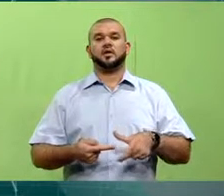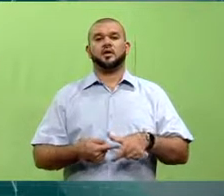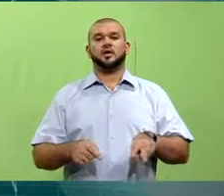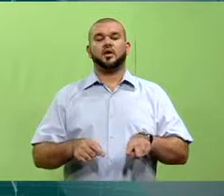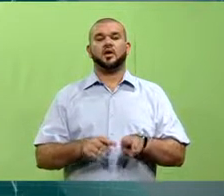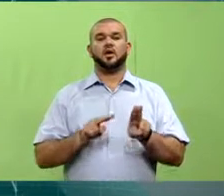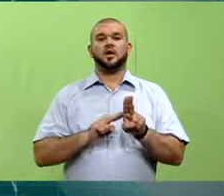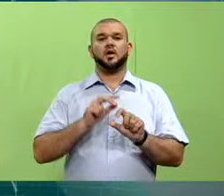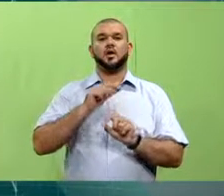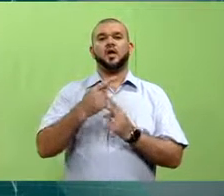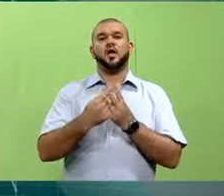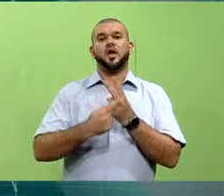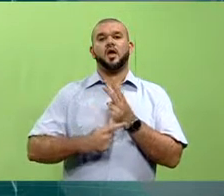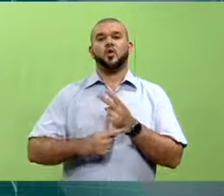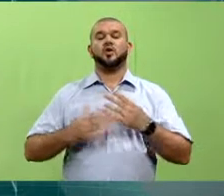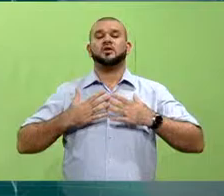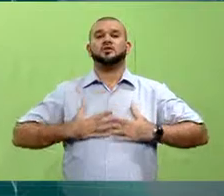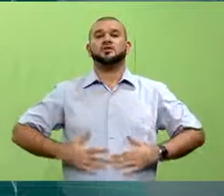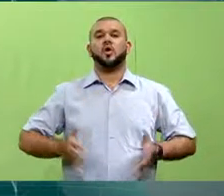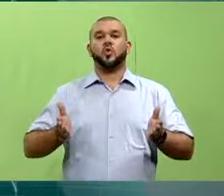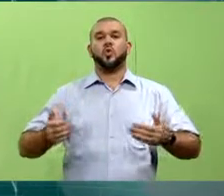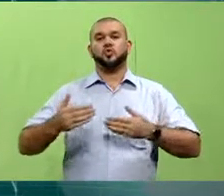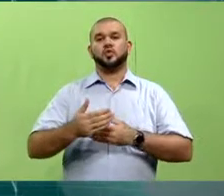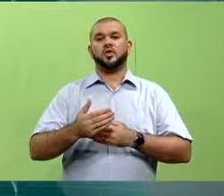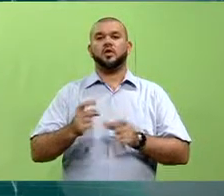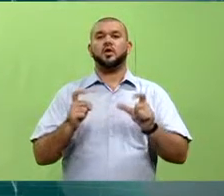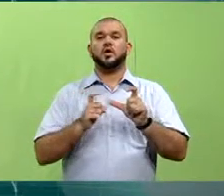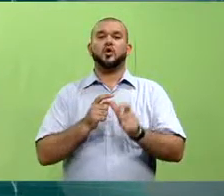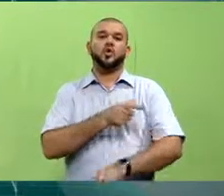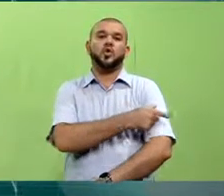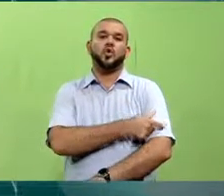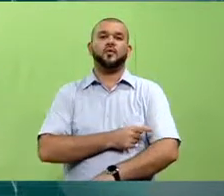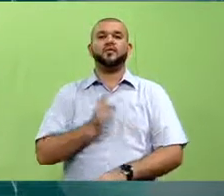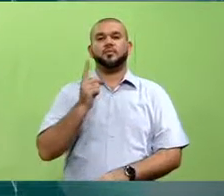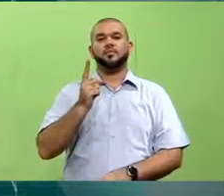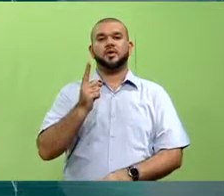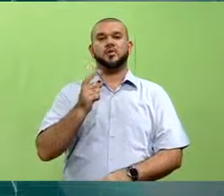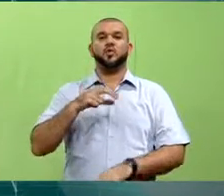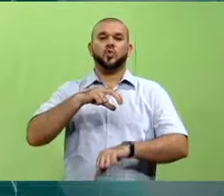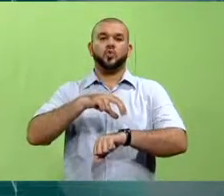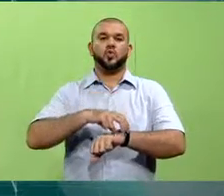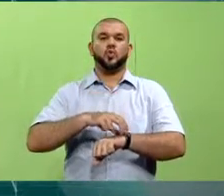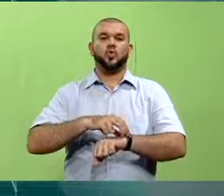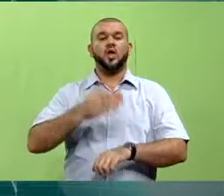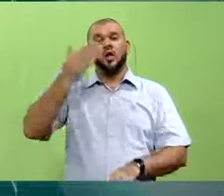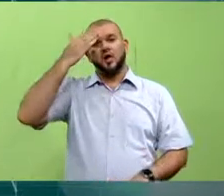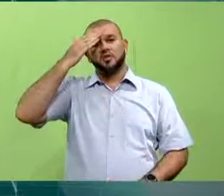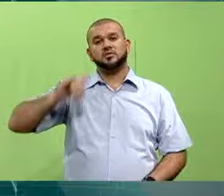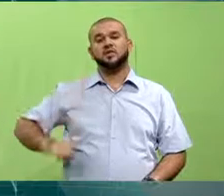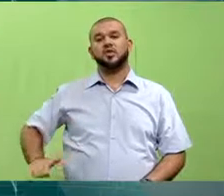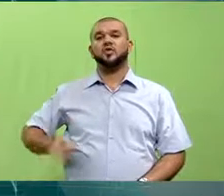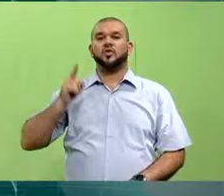Erenköy Sağlık Ocağı'nda görevli bir doktor hasta yakınları tarafından darp edildi.